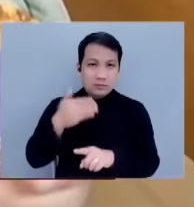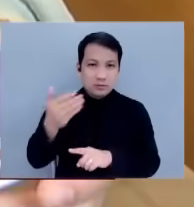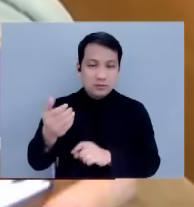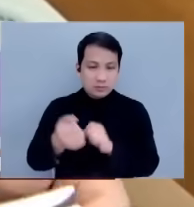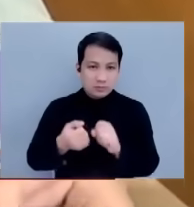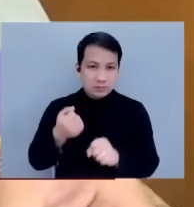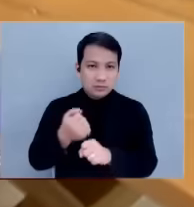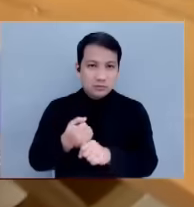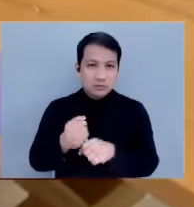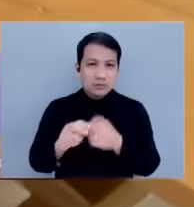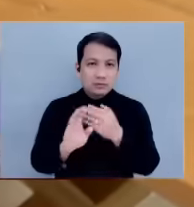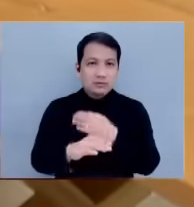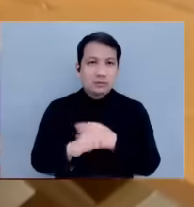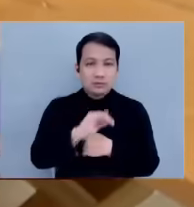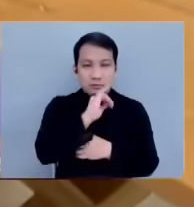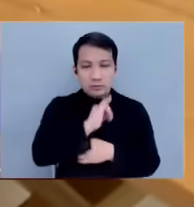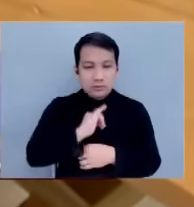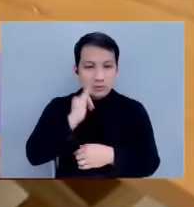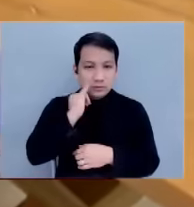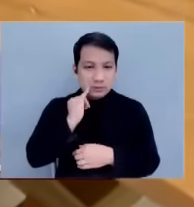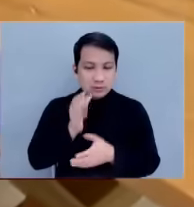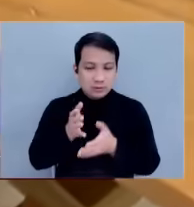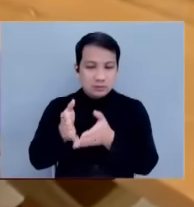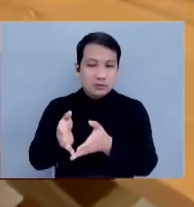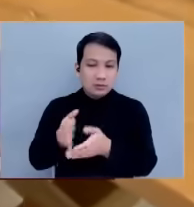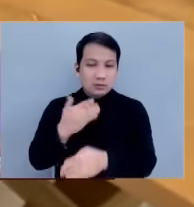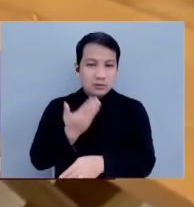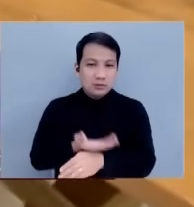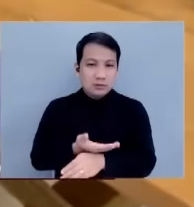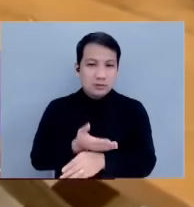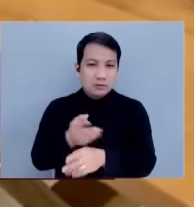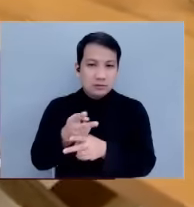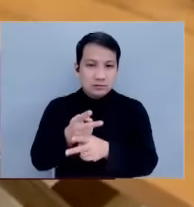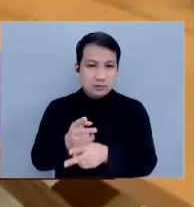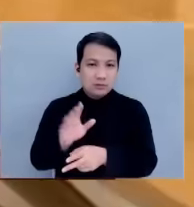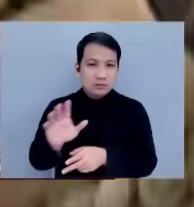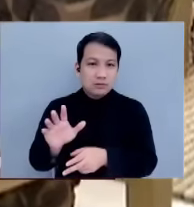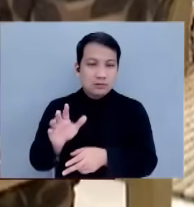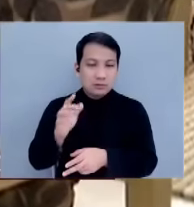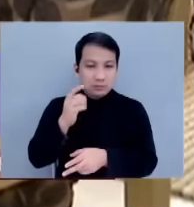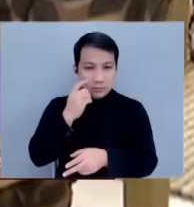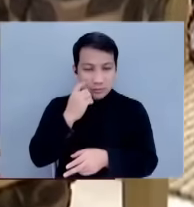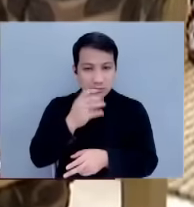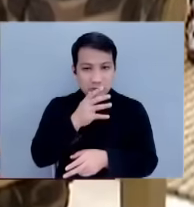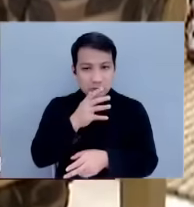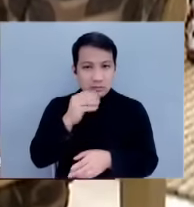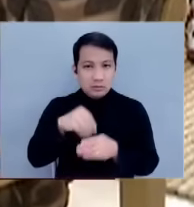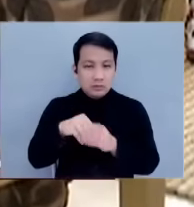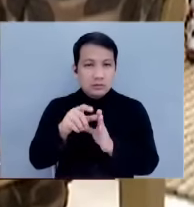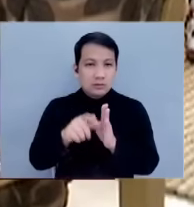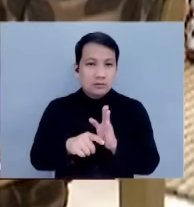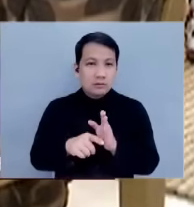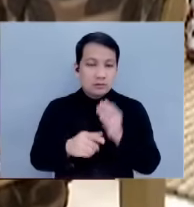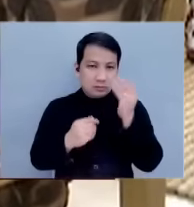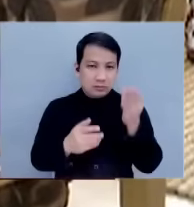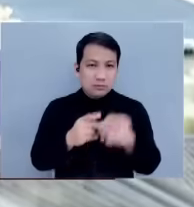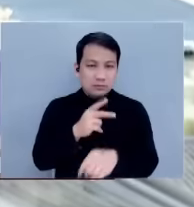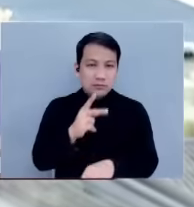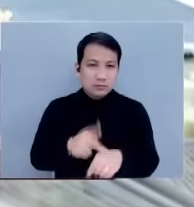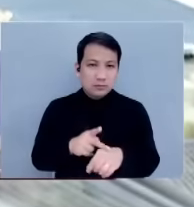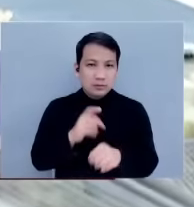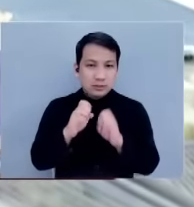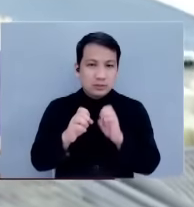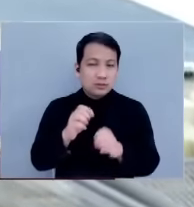Jovel sa Israel. May iiwan muna ang kanilang anak sa pangangalaga ng kanyang biyenan. Siniguro naman ang Philippine Embassy sa Tel Aviv